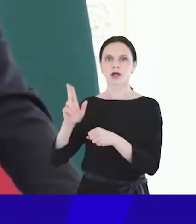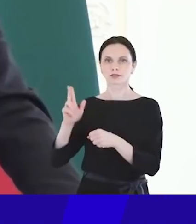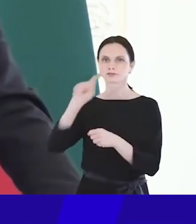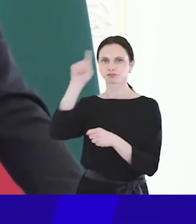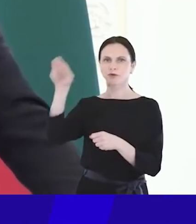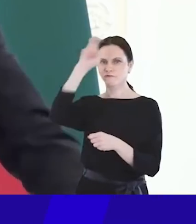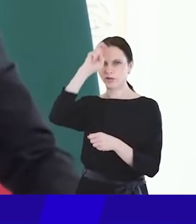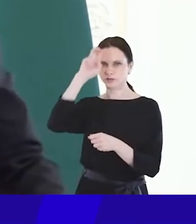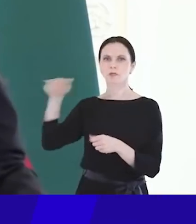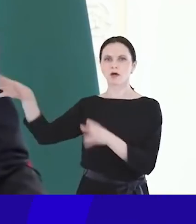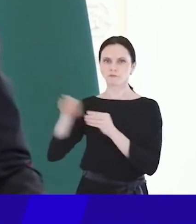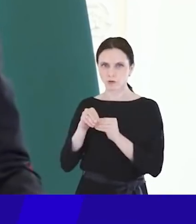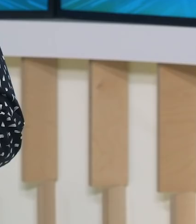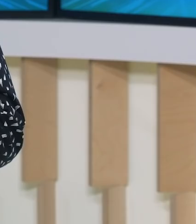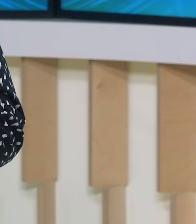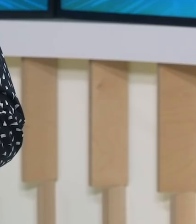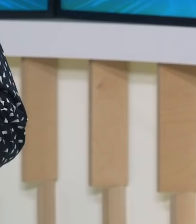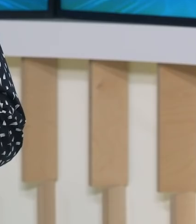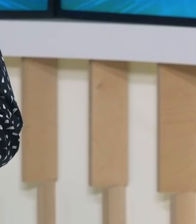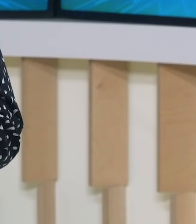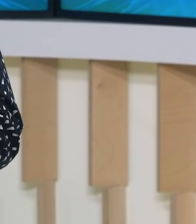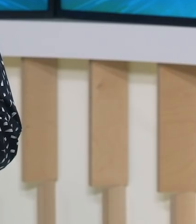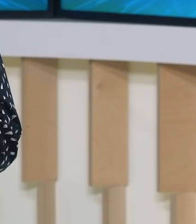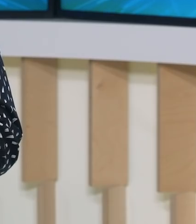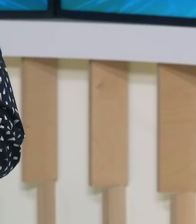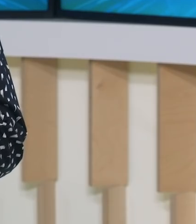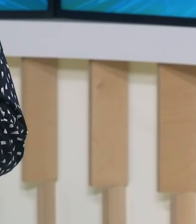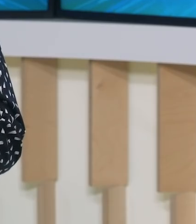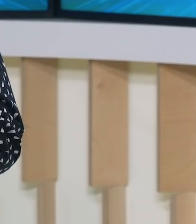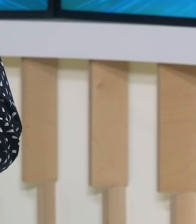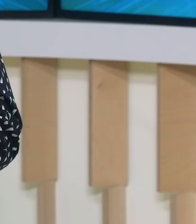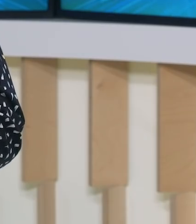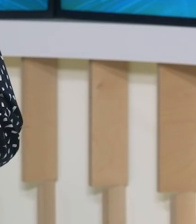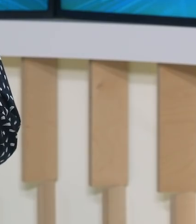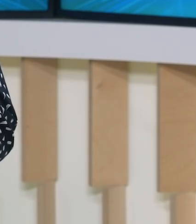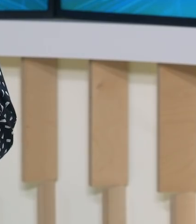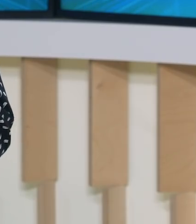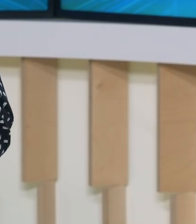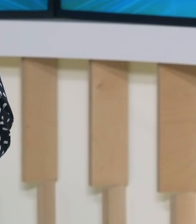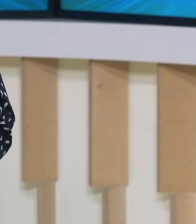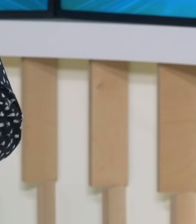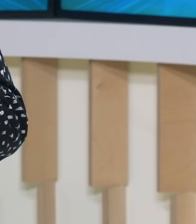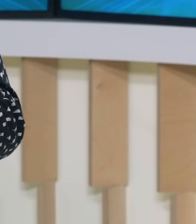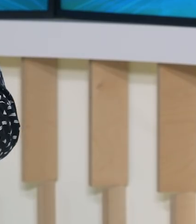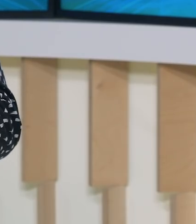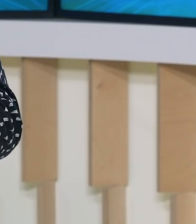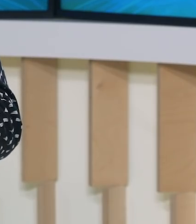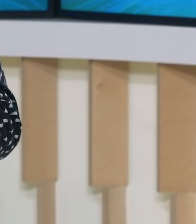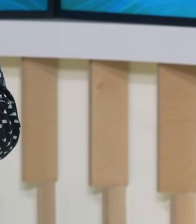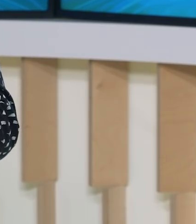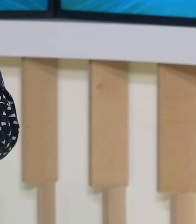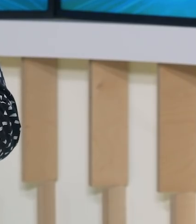žodžiais, bet ir konkrečiais veiksmais. Ir, aišku, irgi paragino nenuimti kojos nuo visų